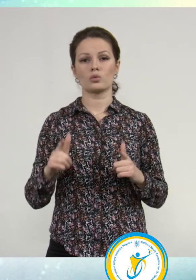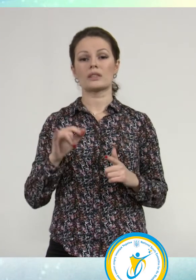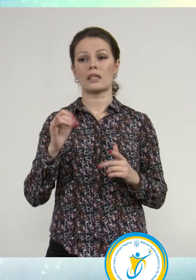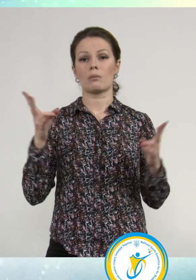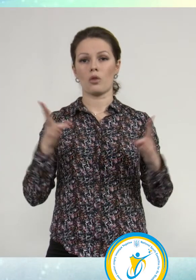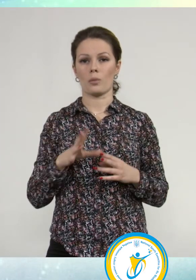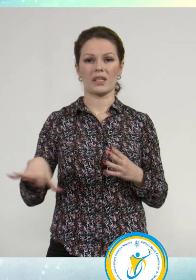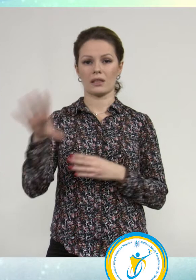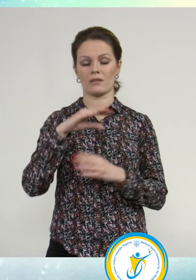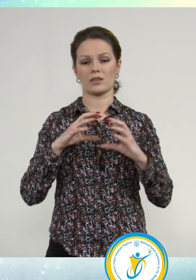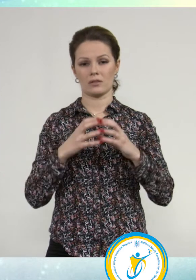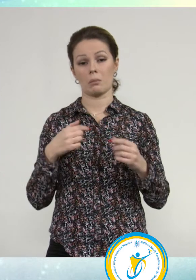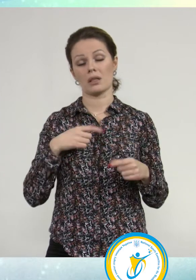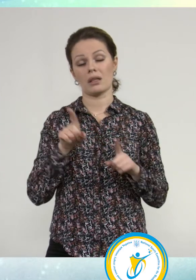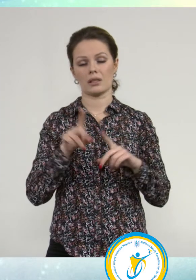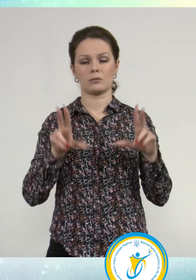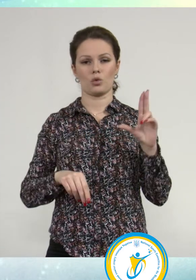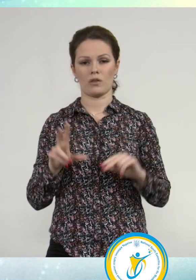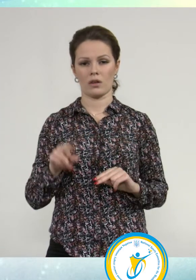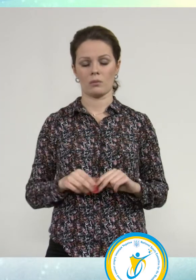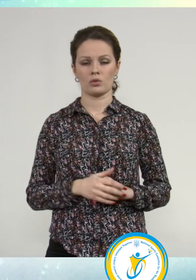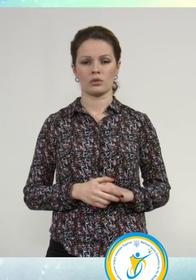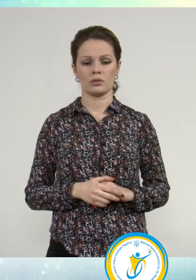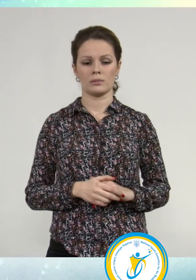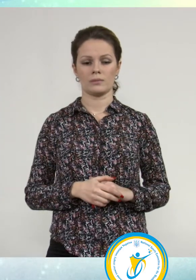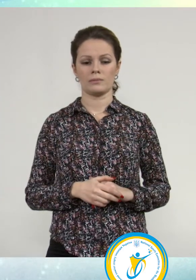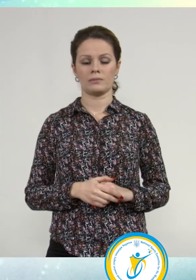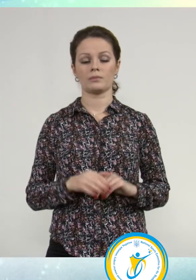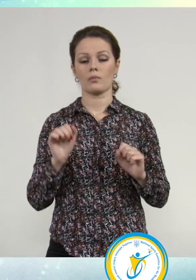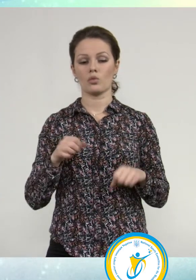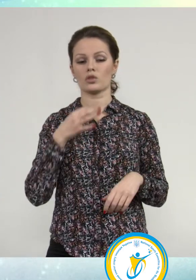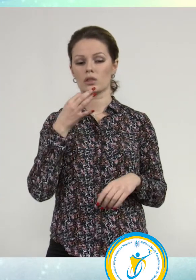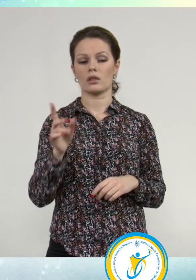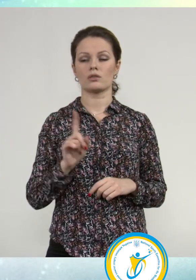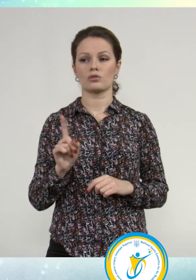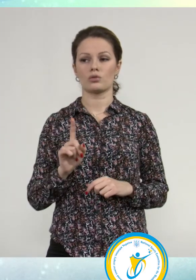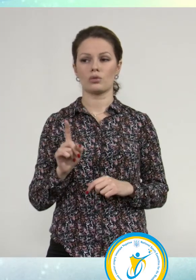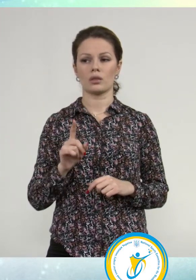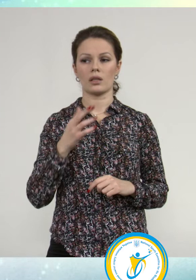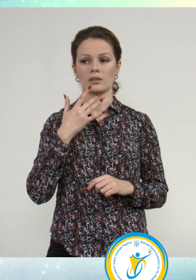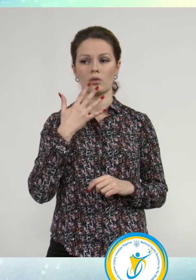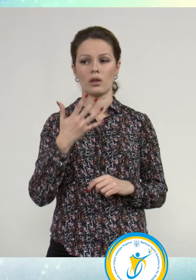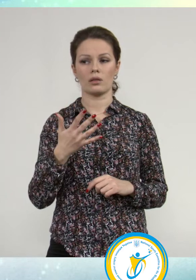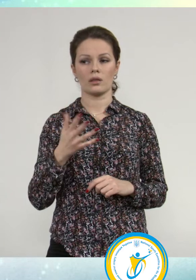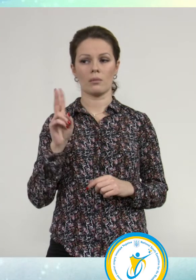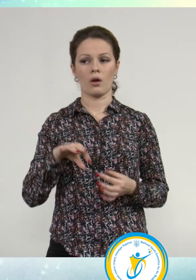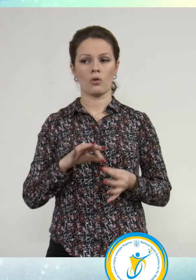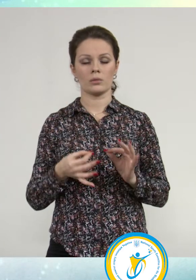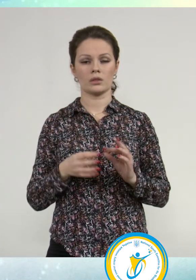так сподіваємося. Можу сказати, що Національний паралімпійський комітет